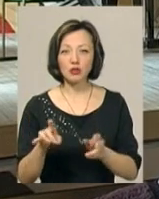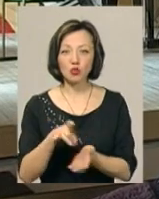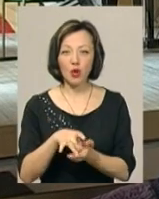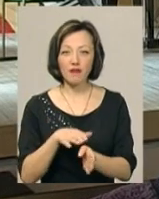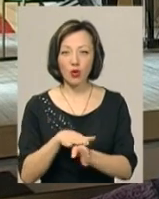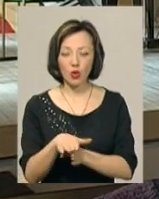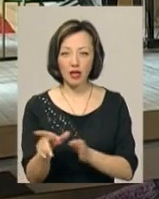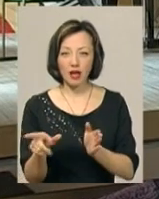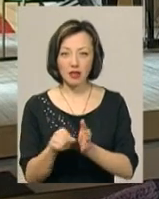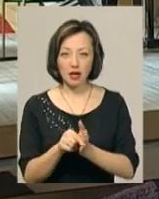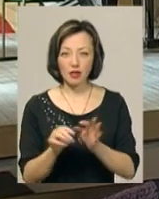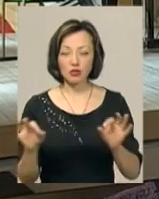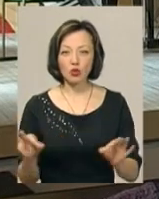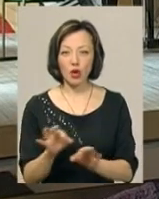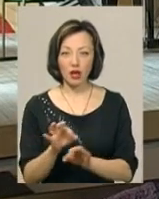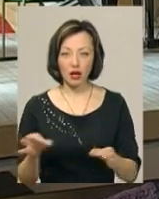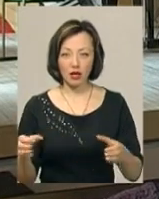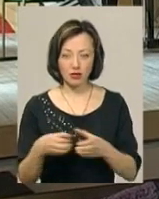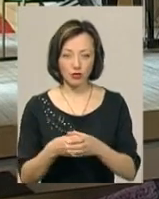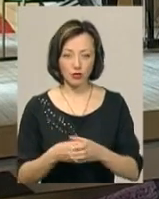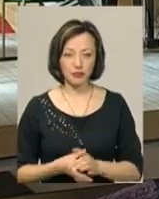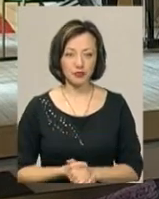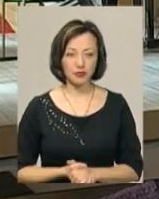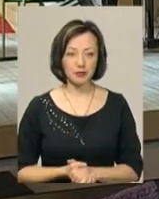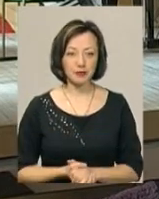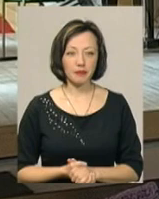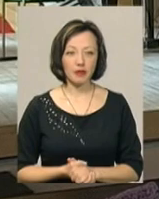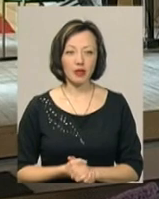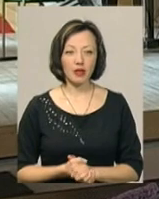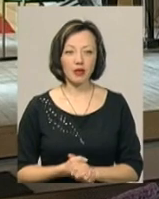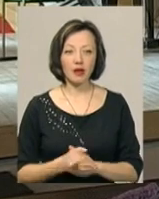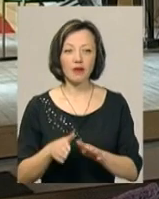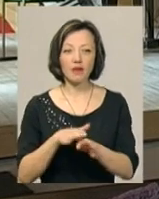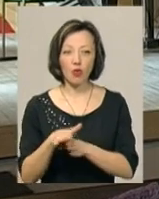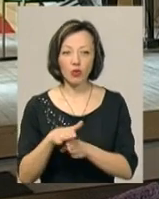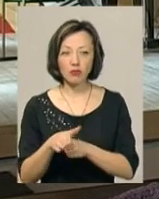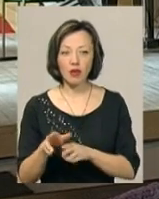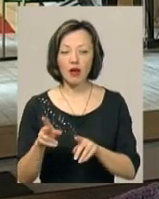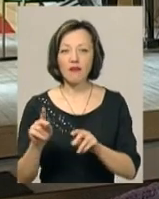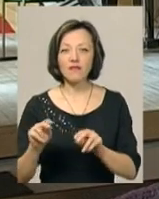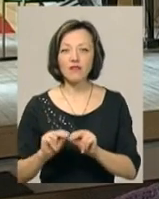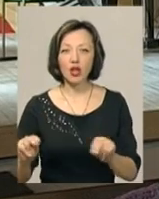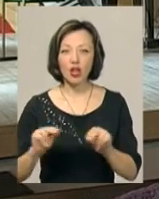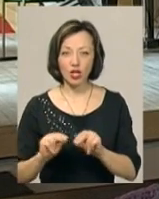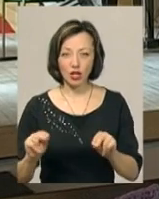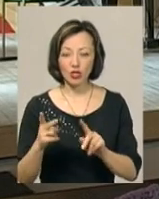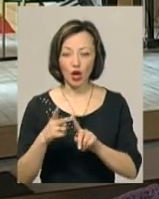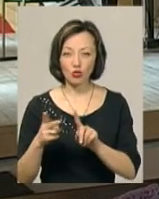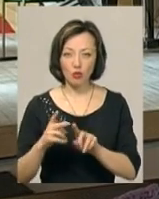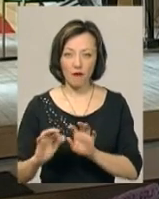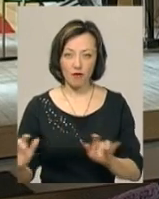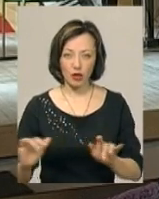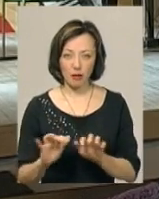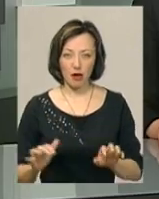виконання, тобто фортепіано у супроводі оркестру, де партію оркестру виконуватиме викладач на другому